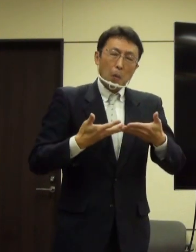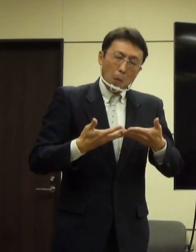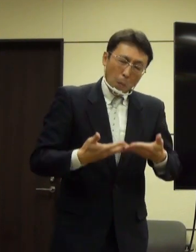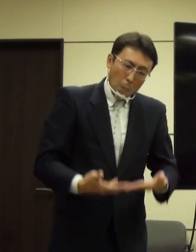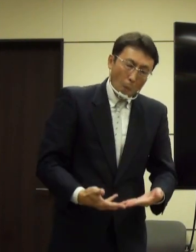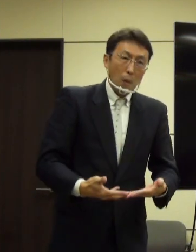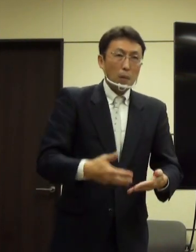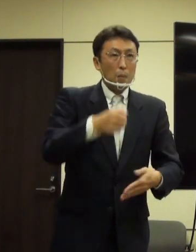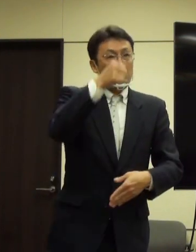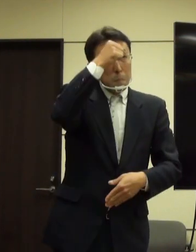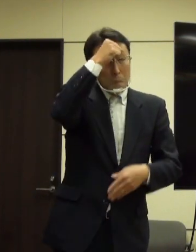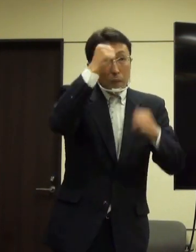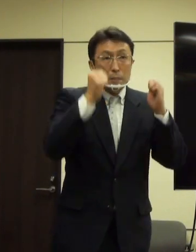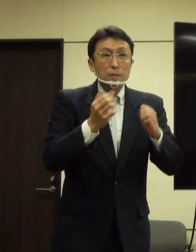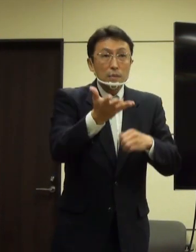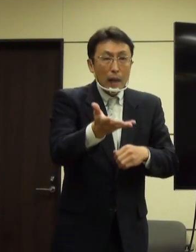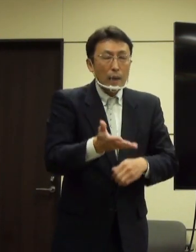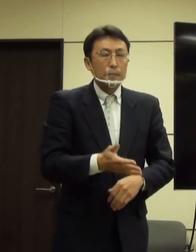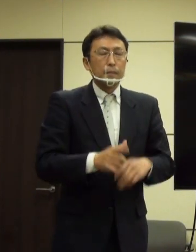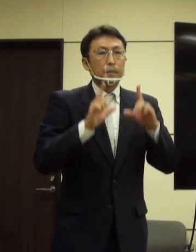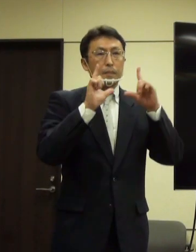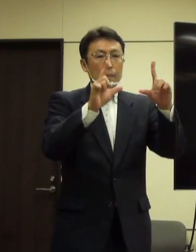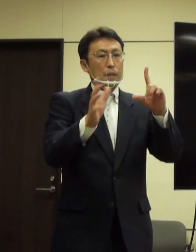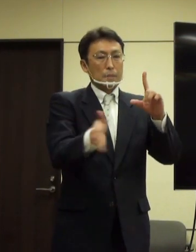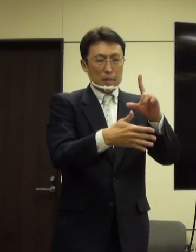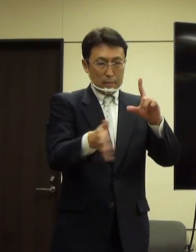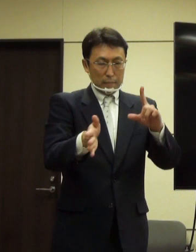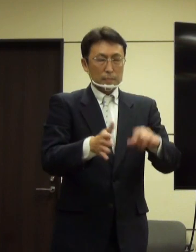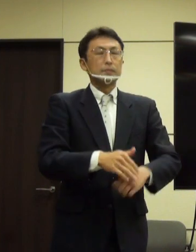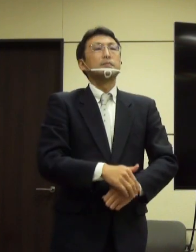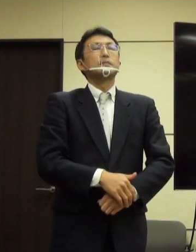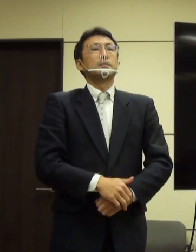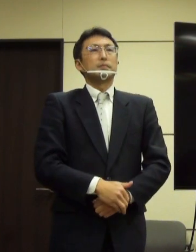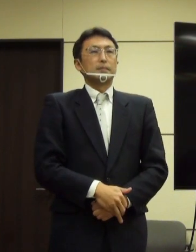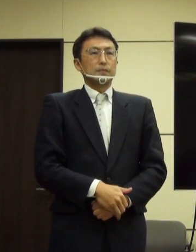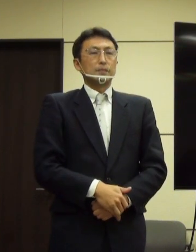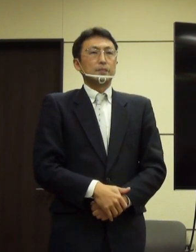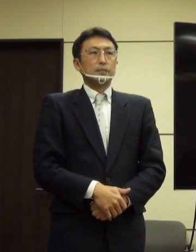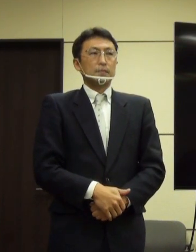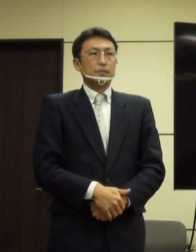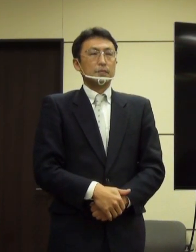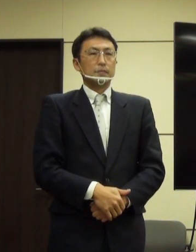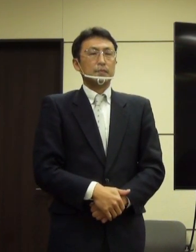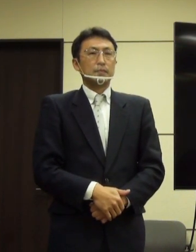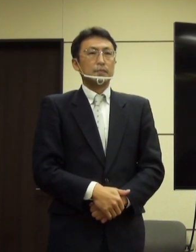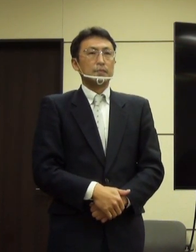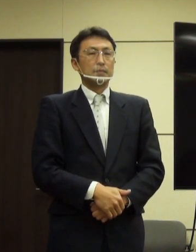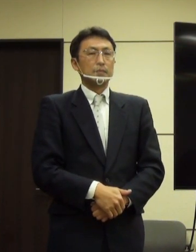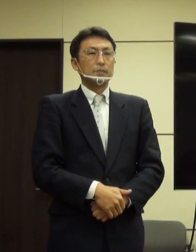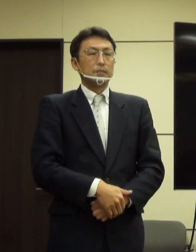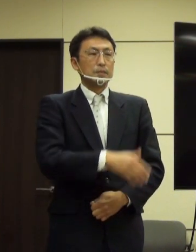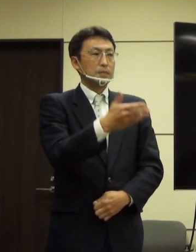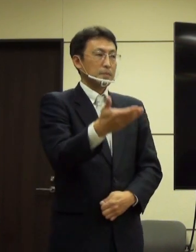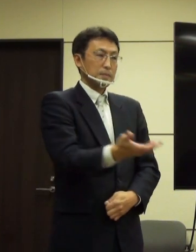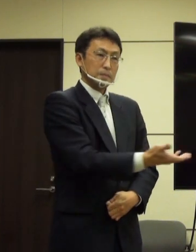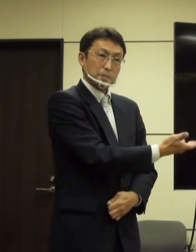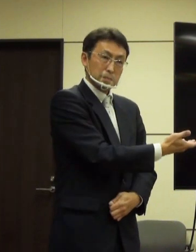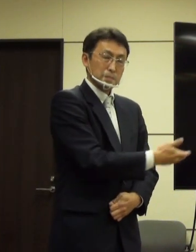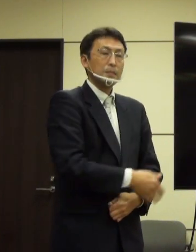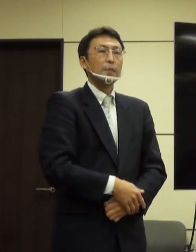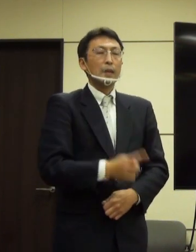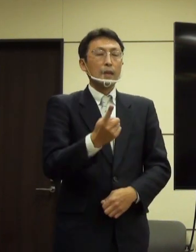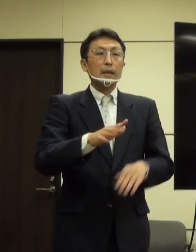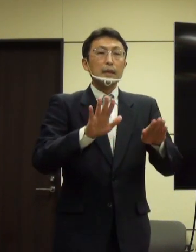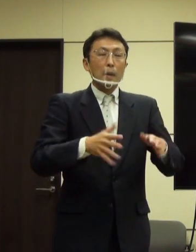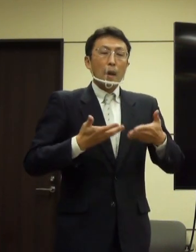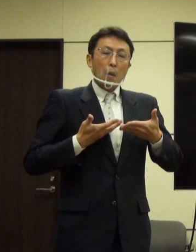都市ですかこれよろしいですかエクシーズお願います紫蘇人いないってことだこれ全員